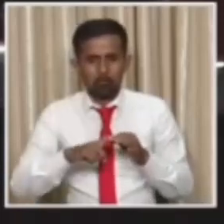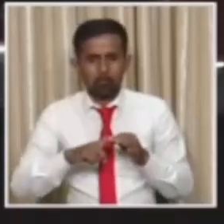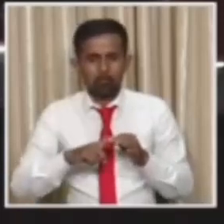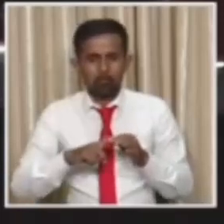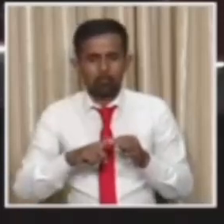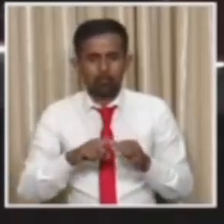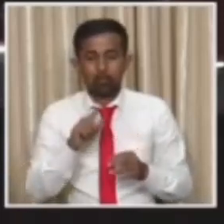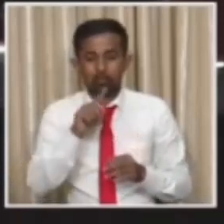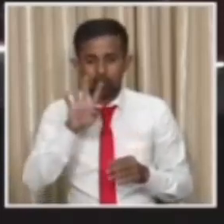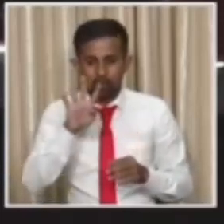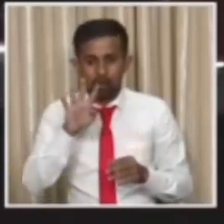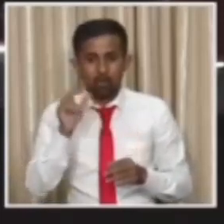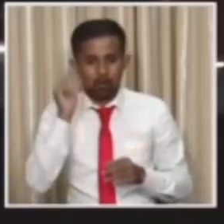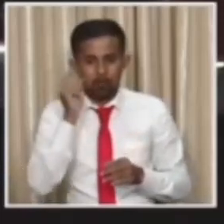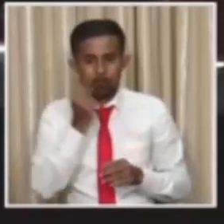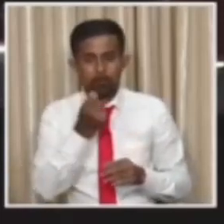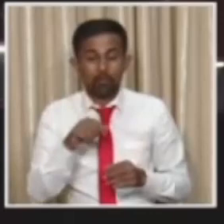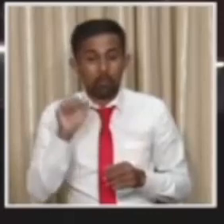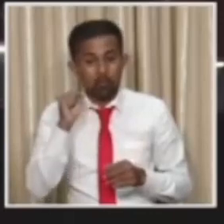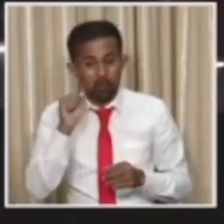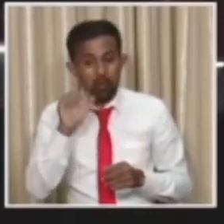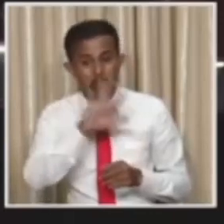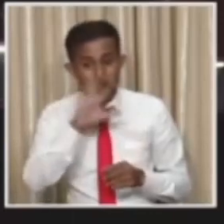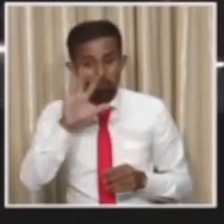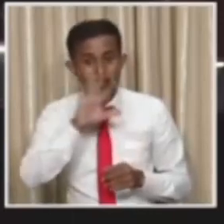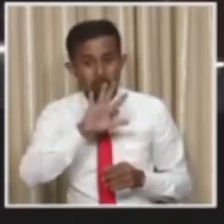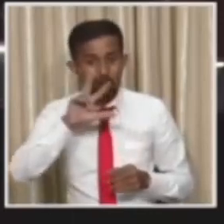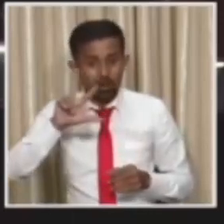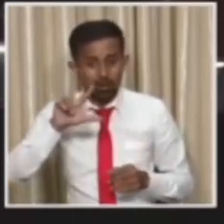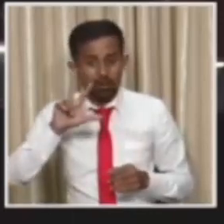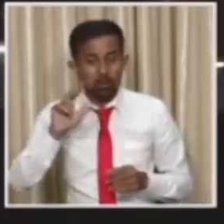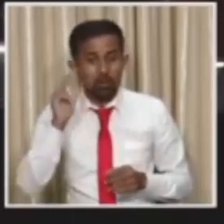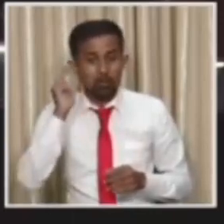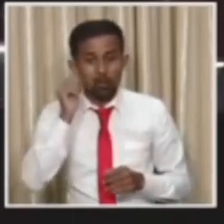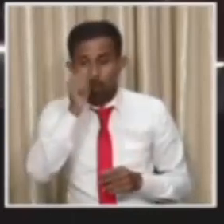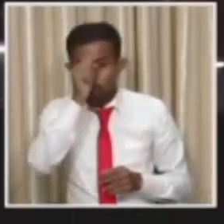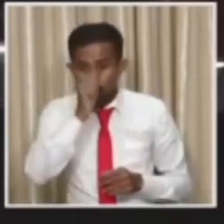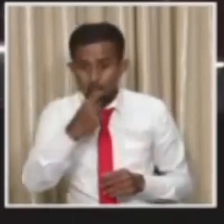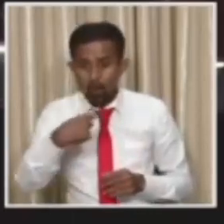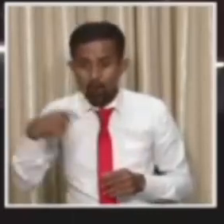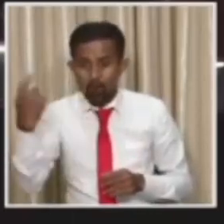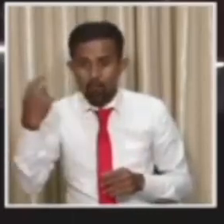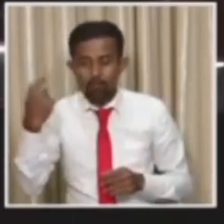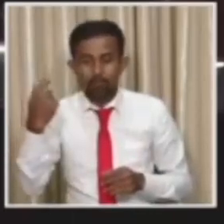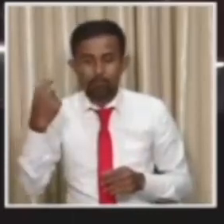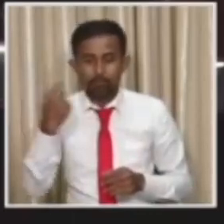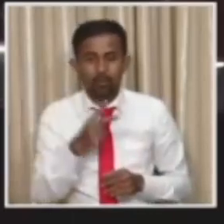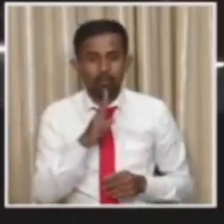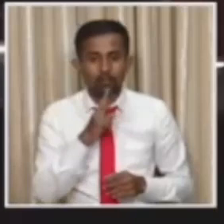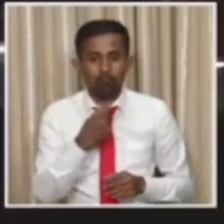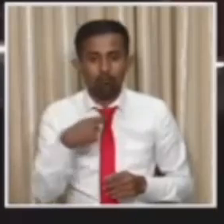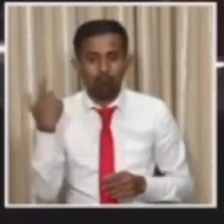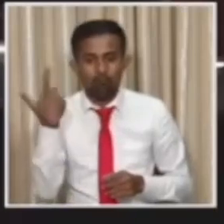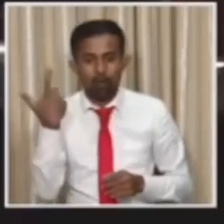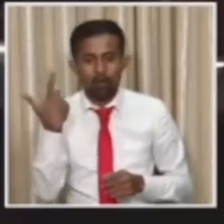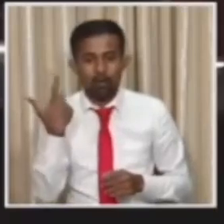ප්‍රශ්න රුපියල් 14 තිබ්බේකේ අද 50යි 55යි 58යි බිත්තර හොරෙන් විකුණනවා, රෑට විකුණනවා, දවල්ට විකුණන්නේ නැහැ බිත්තර.